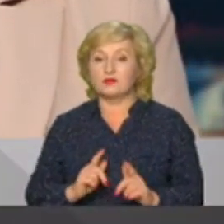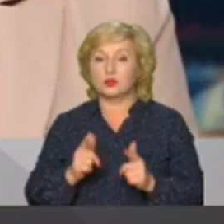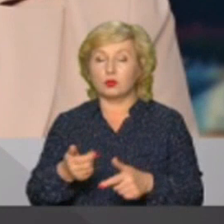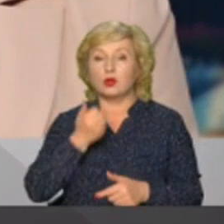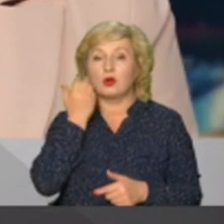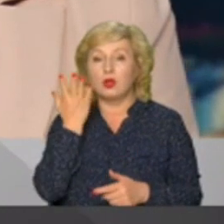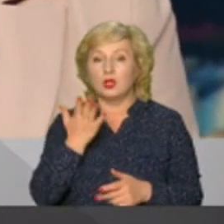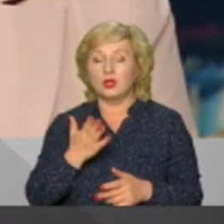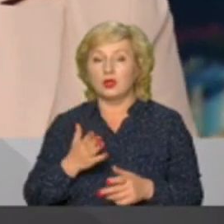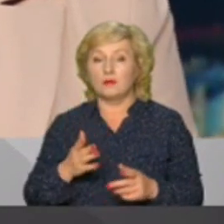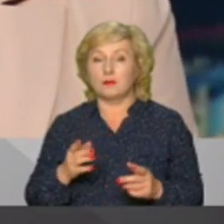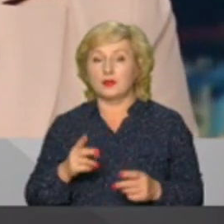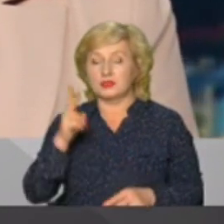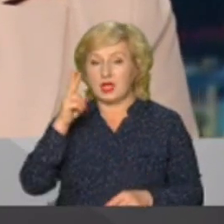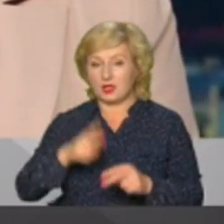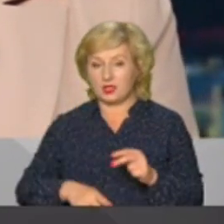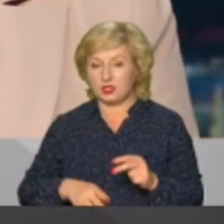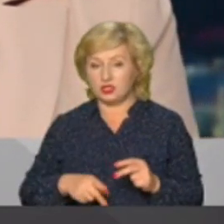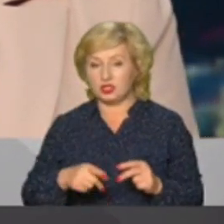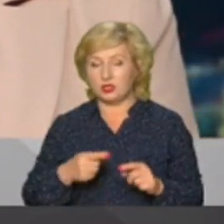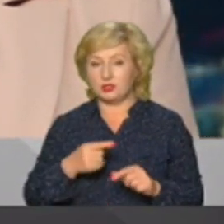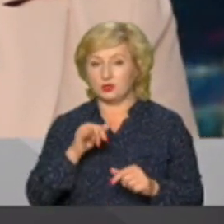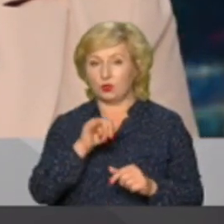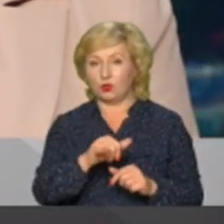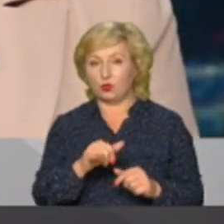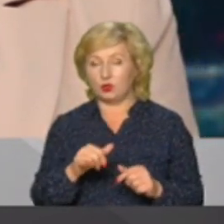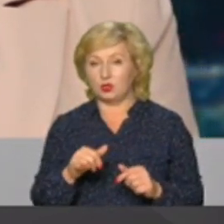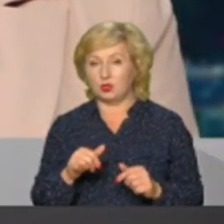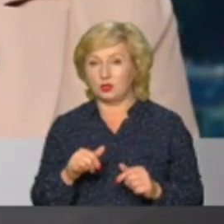вже закінчились ці, ну, така